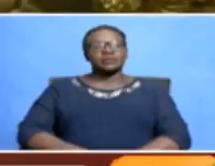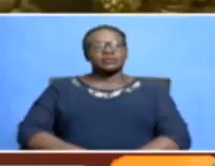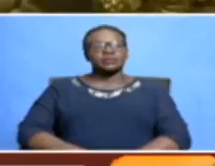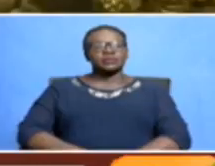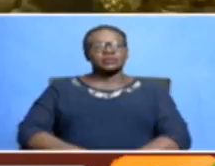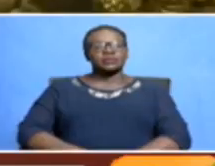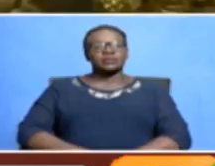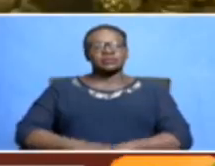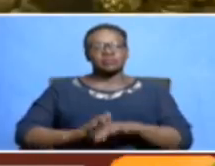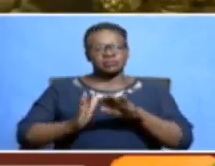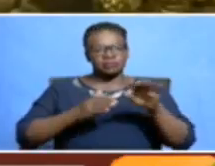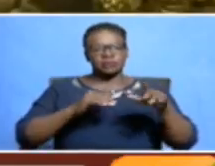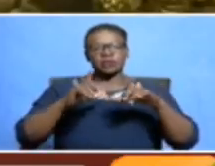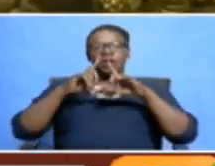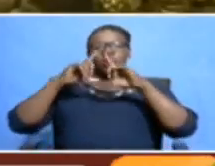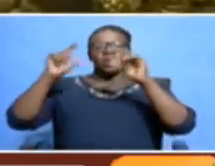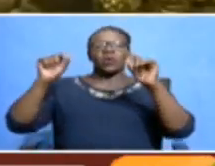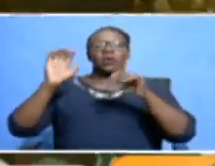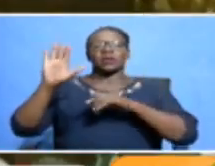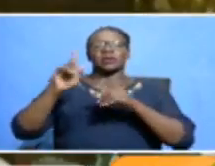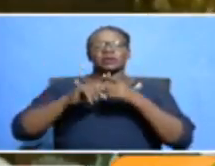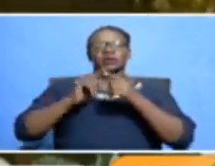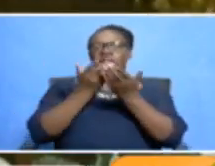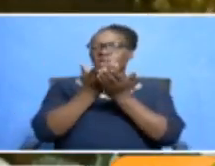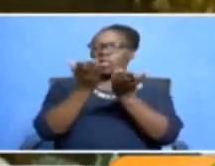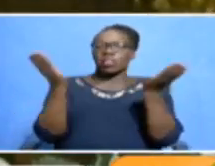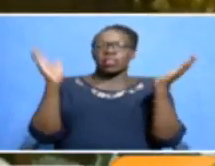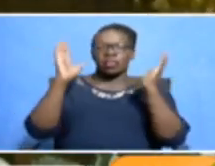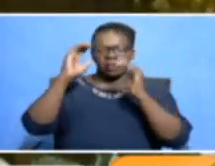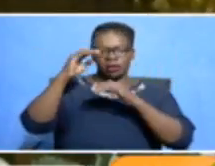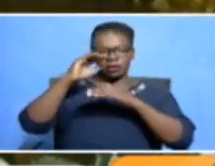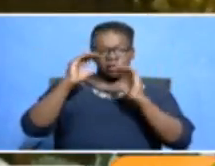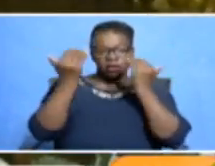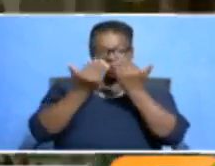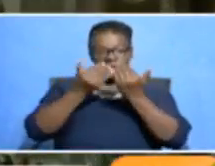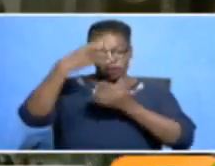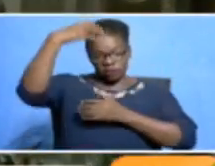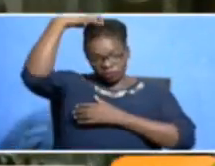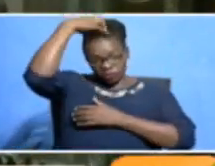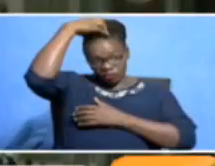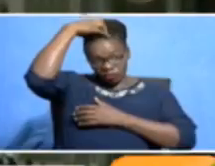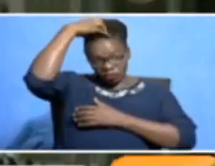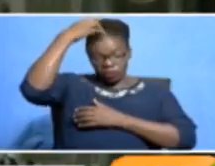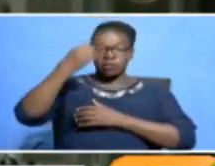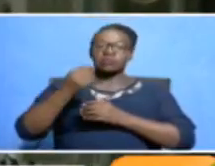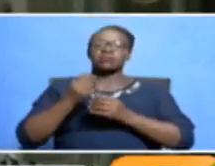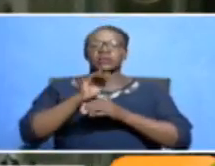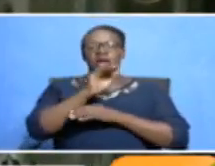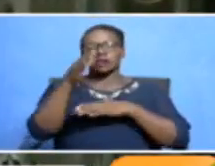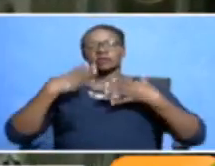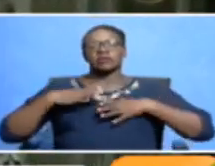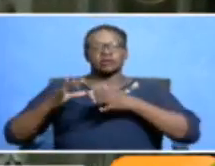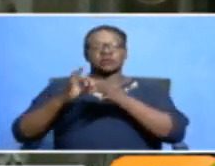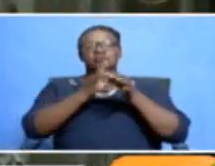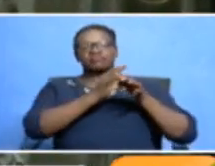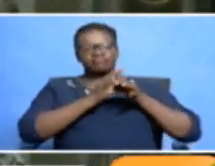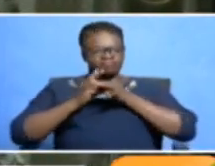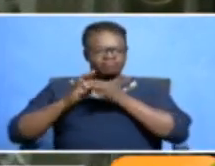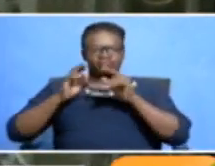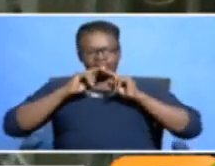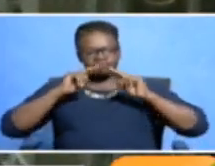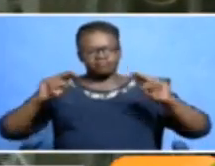Na katika ujumbe wake kwa ulimwengu wote, Papa Francis amehimiza uwiano na utangamano miongoni mwa